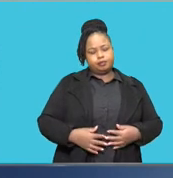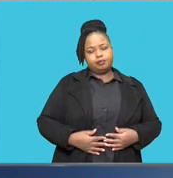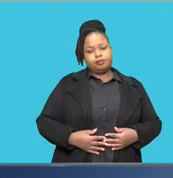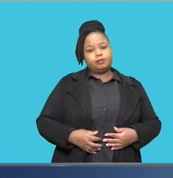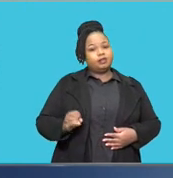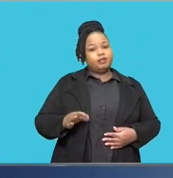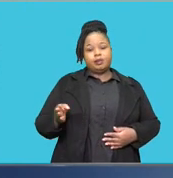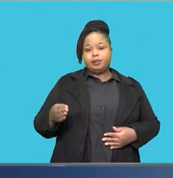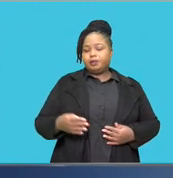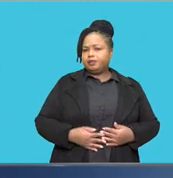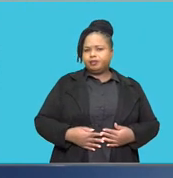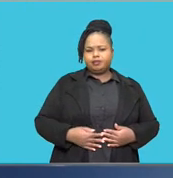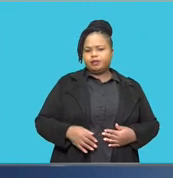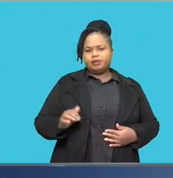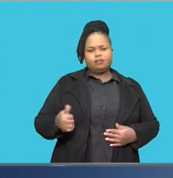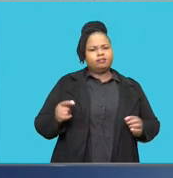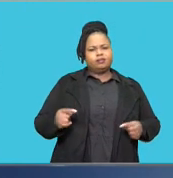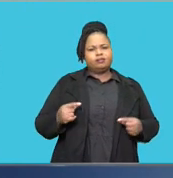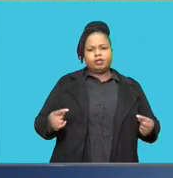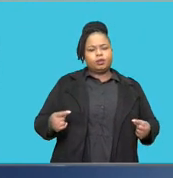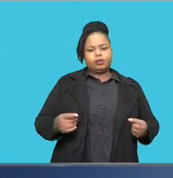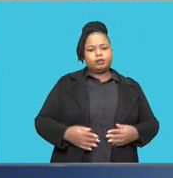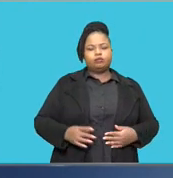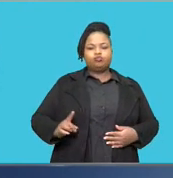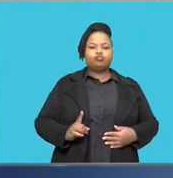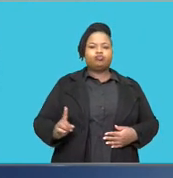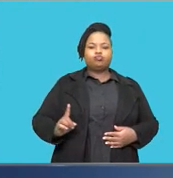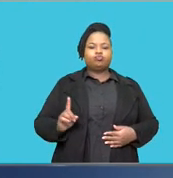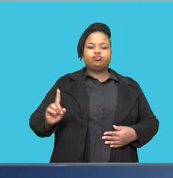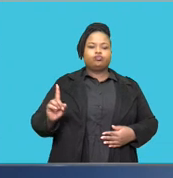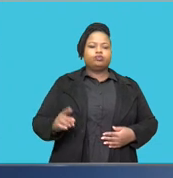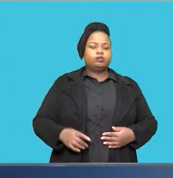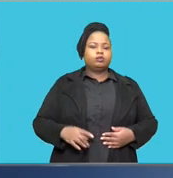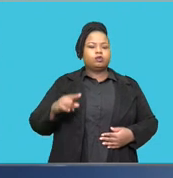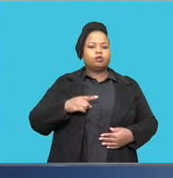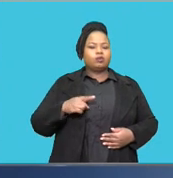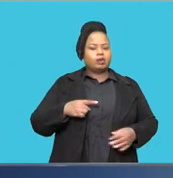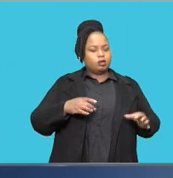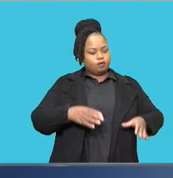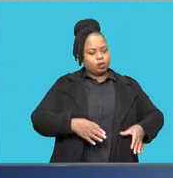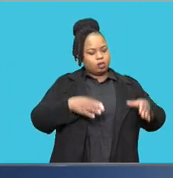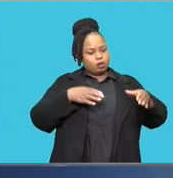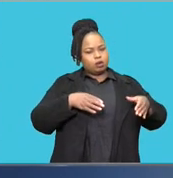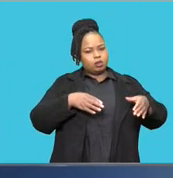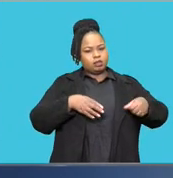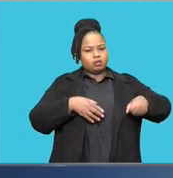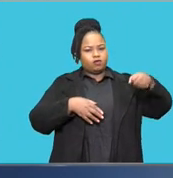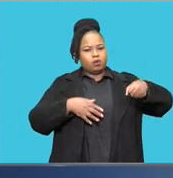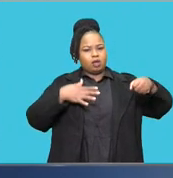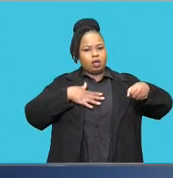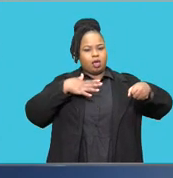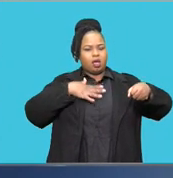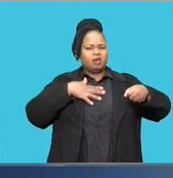one, angikwazi ukuhamba around because i-cylinder iyasinda and akusiyo